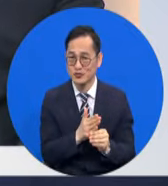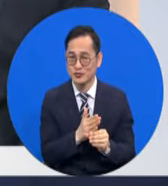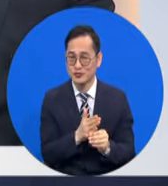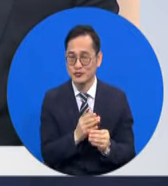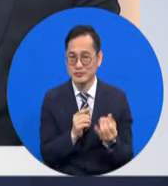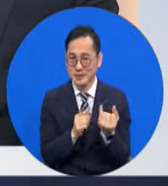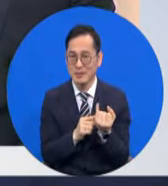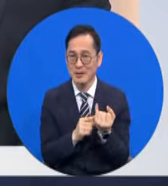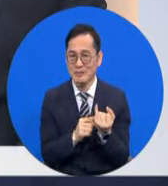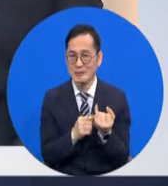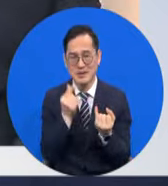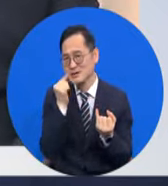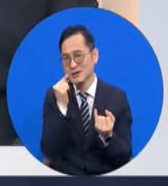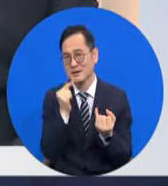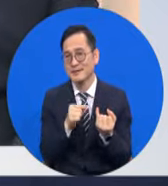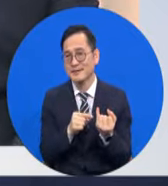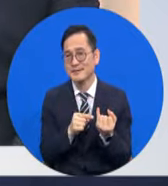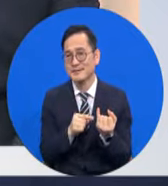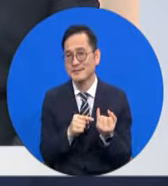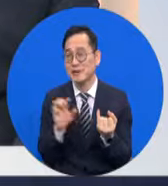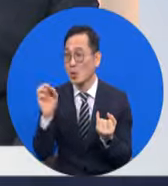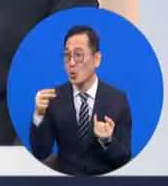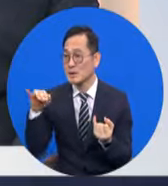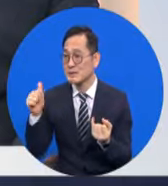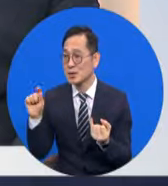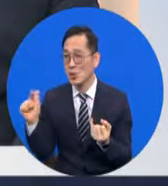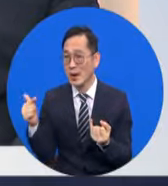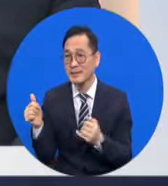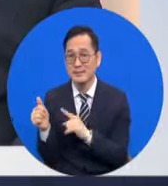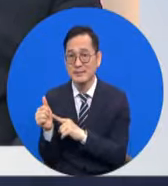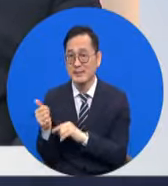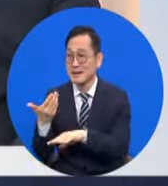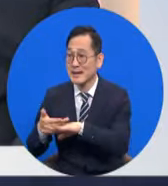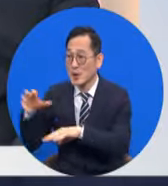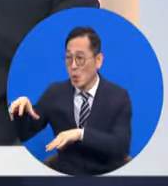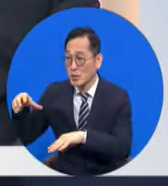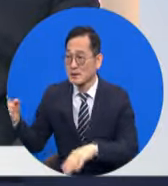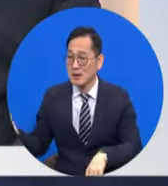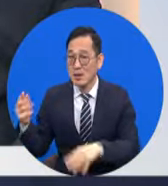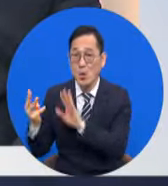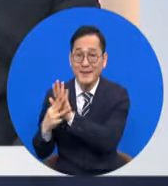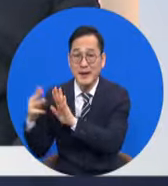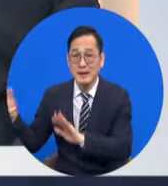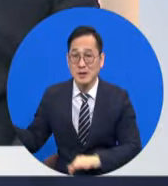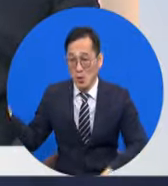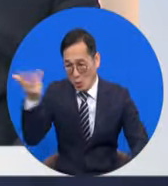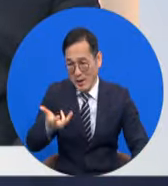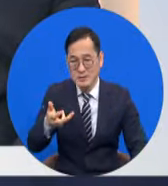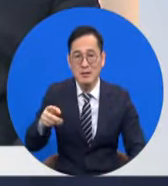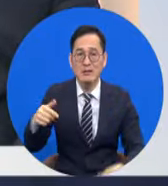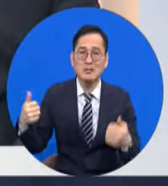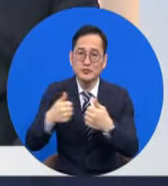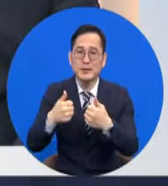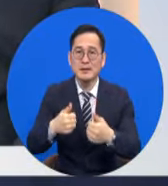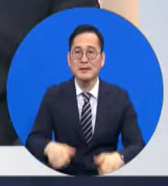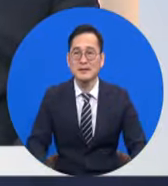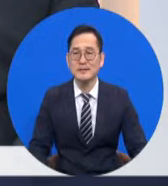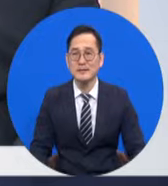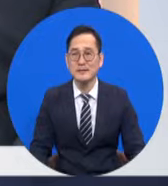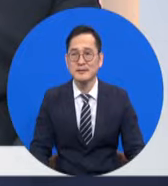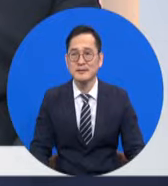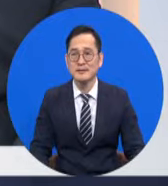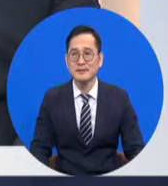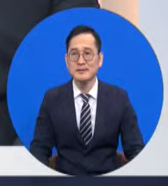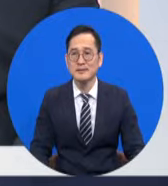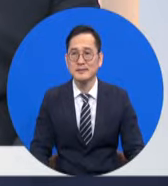있죠. 오신환 의원 같은 경우에는 타 지역에서 또 오신 분이어서 과연 이 짧은 기간 동안에 본인의